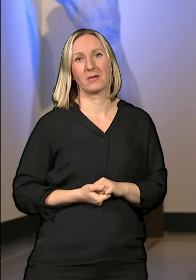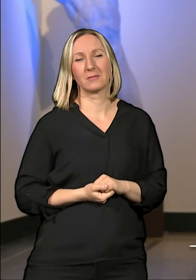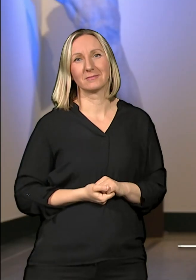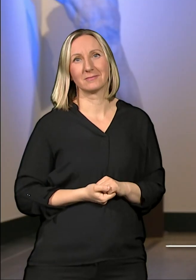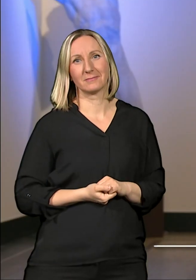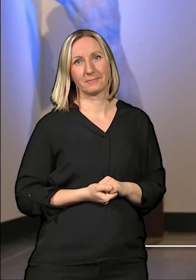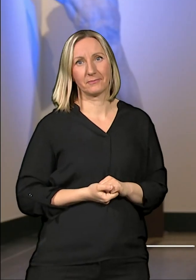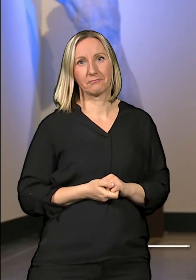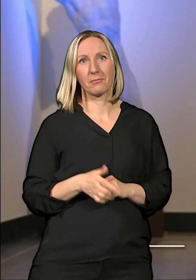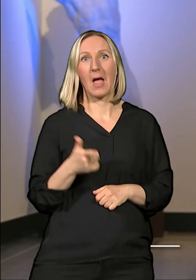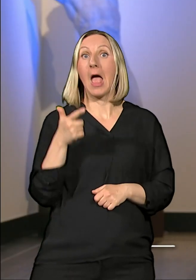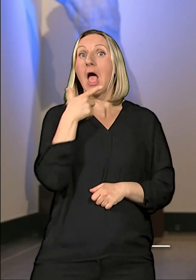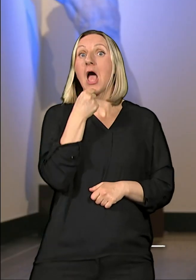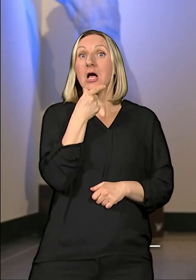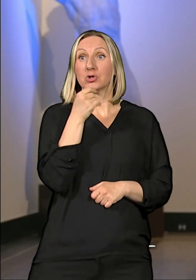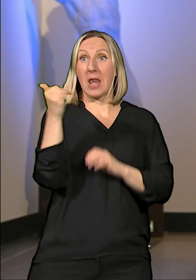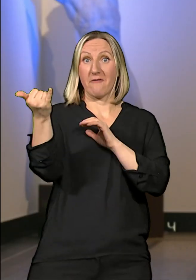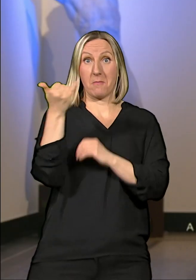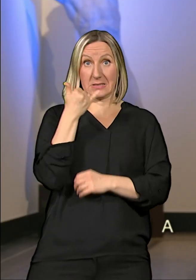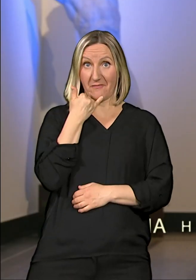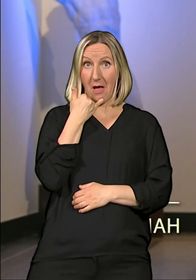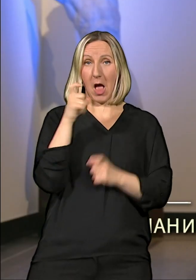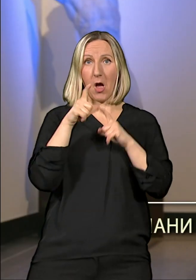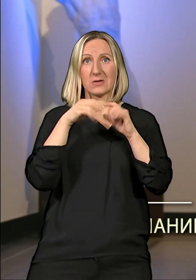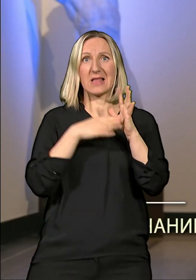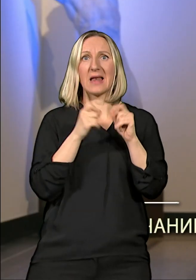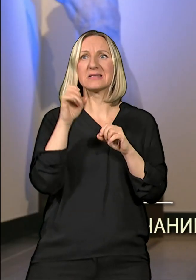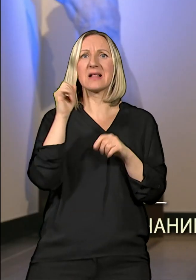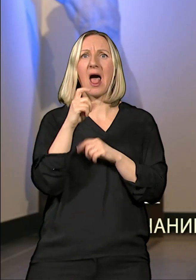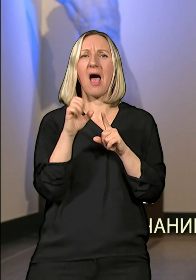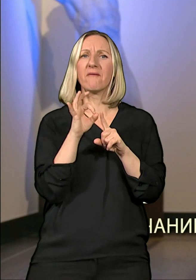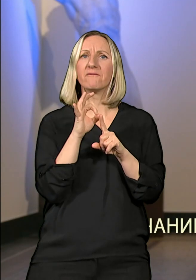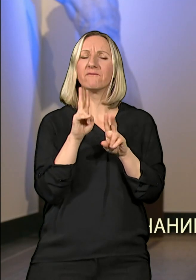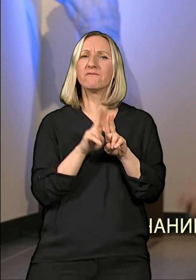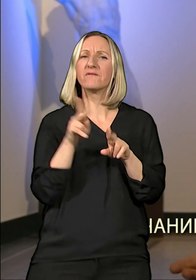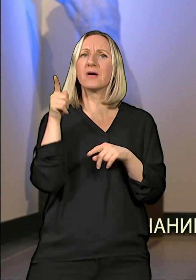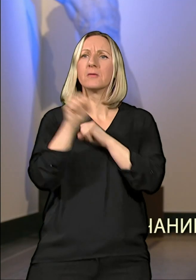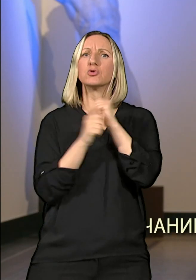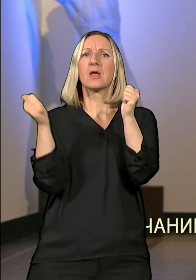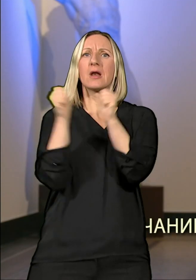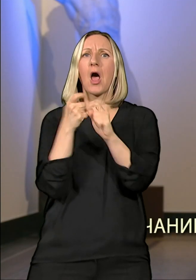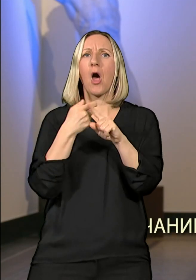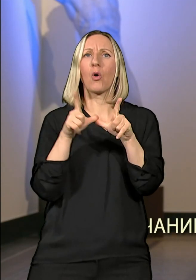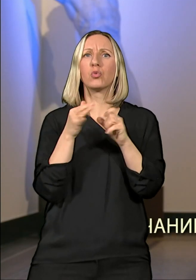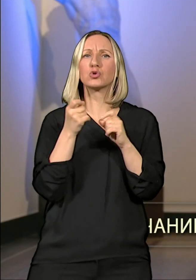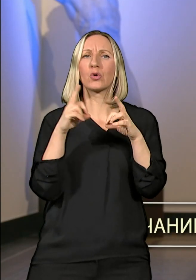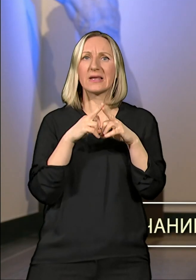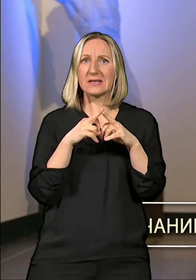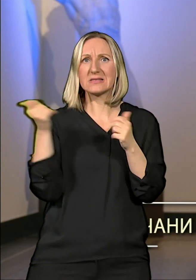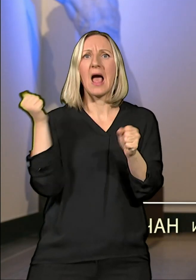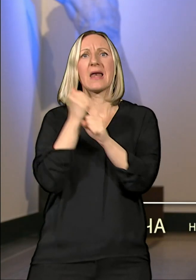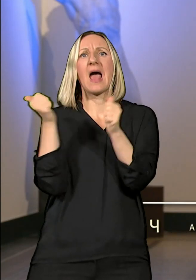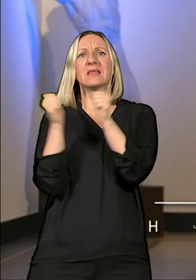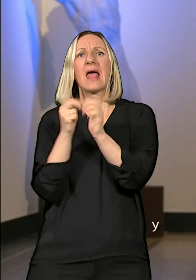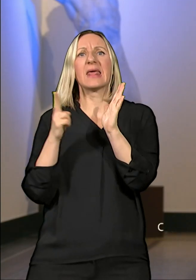zove iz Ženeve, na srpskom, kaže, ja sam Stanislav, studirao sam sa Kusturicom, radim sa Nikitom Mihalkovim i želimo da vam ponudimo